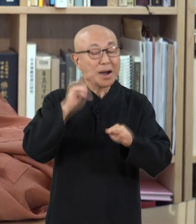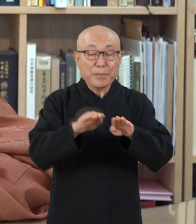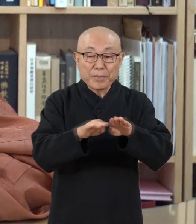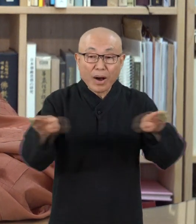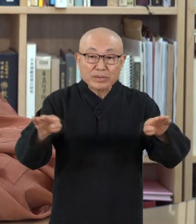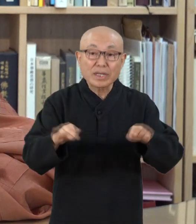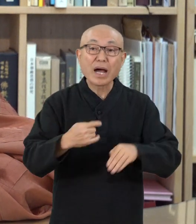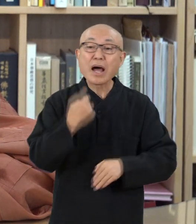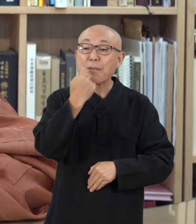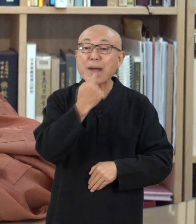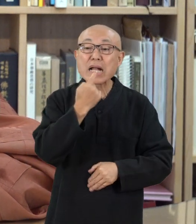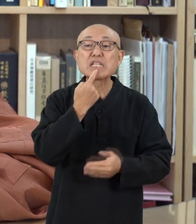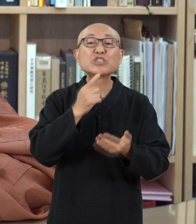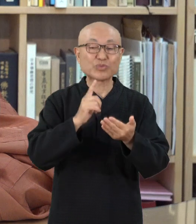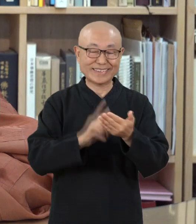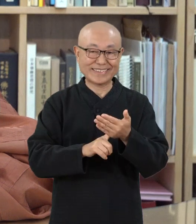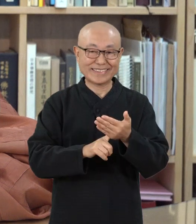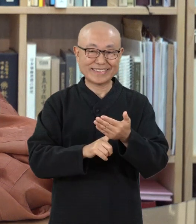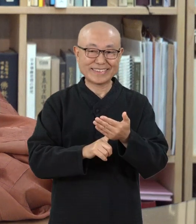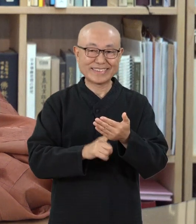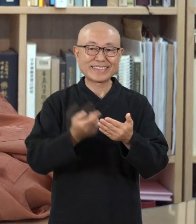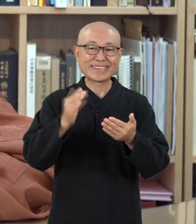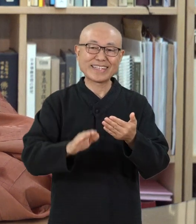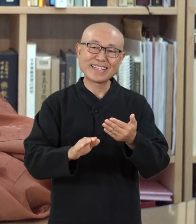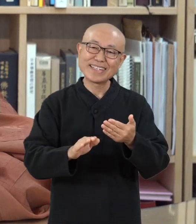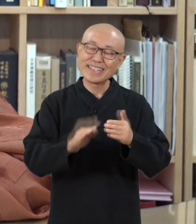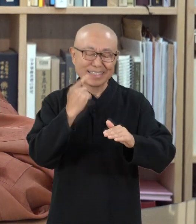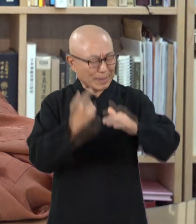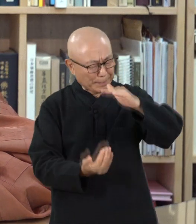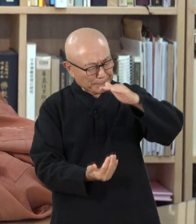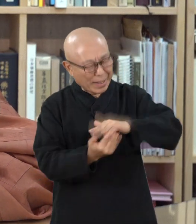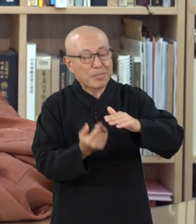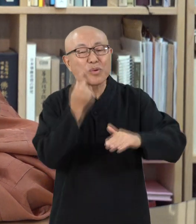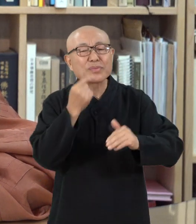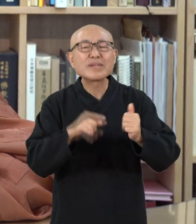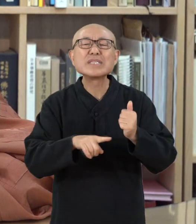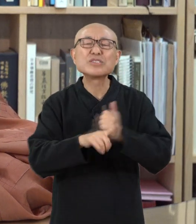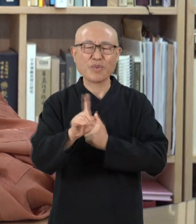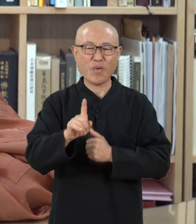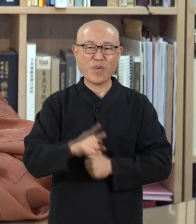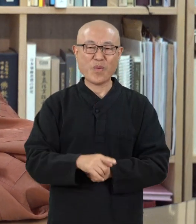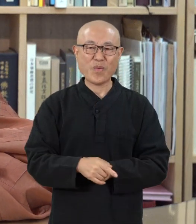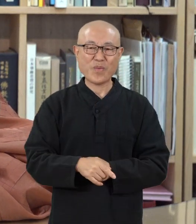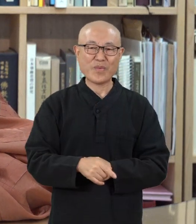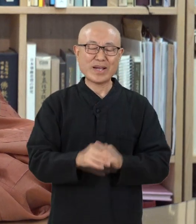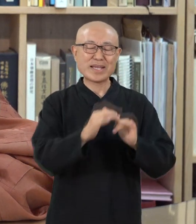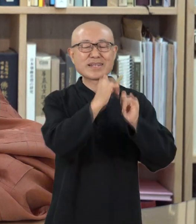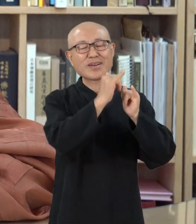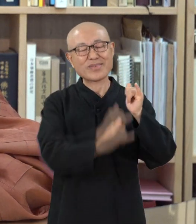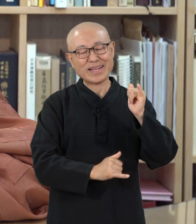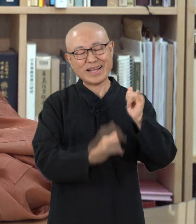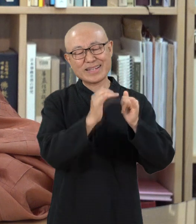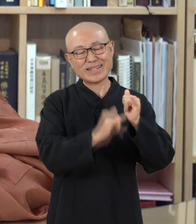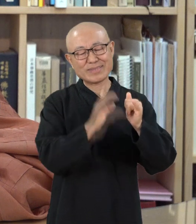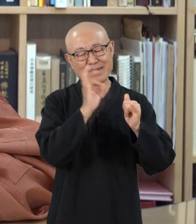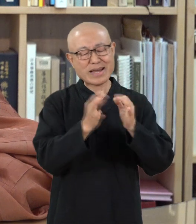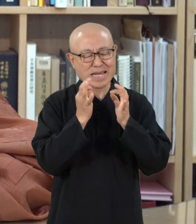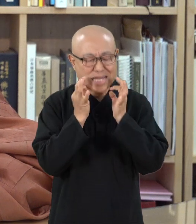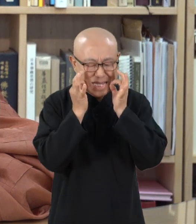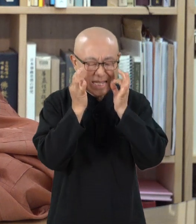말은 쉬운데요. 그게 구현되지 않는 것은 이 인구 역사 이래로 그렇게